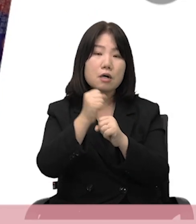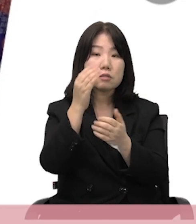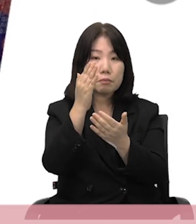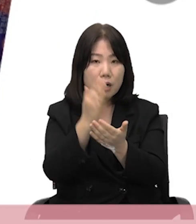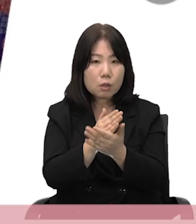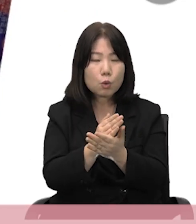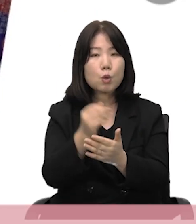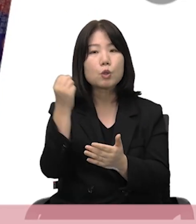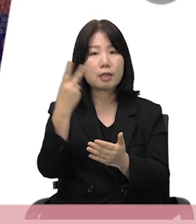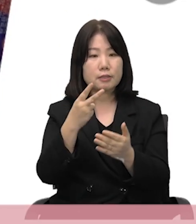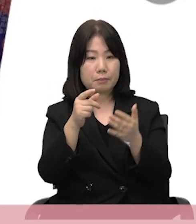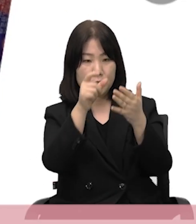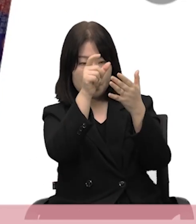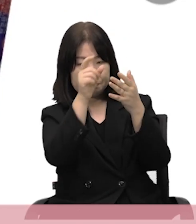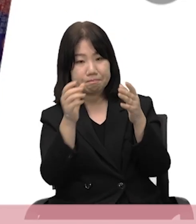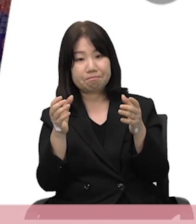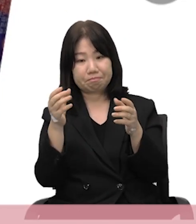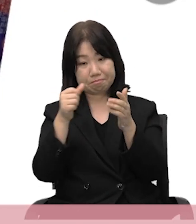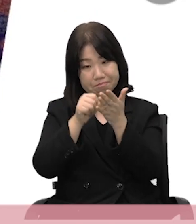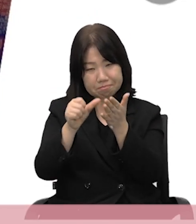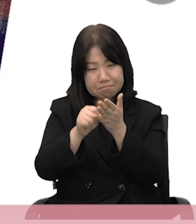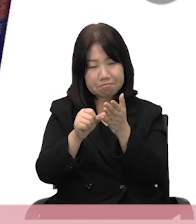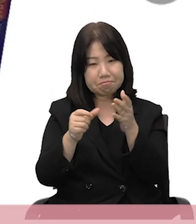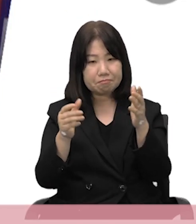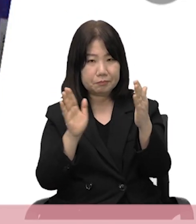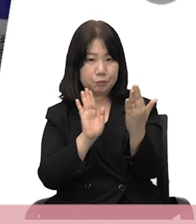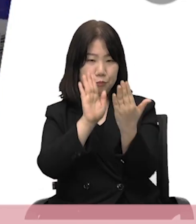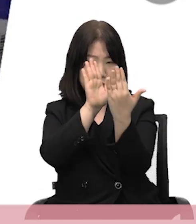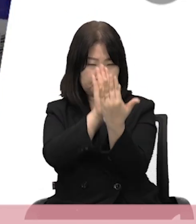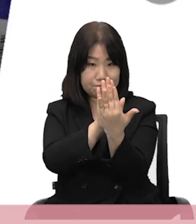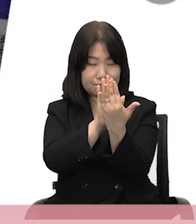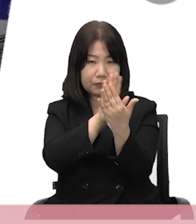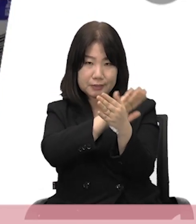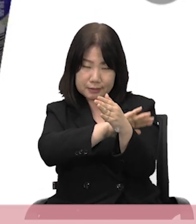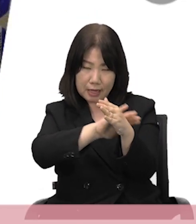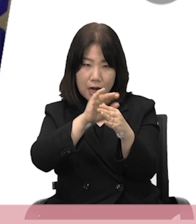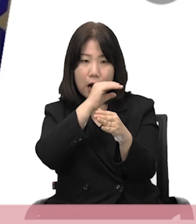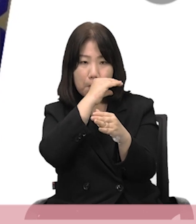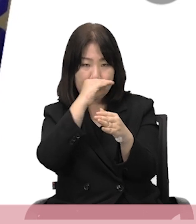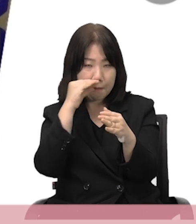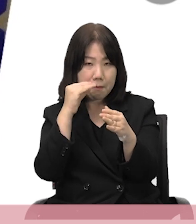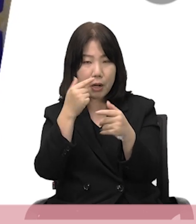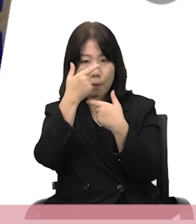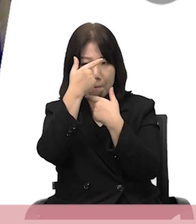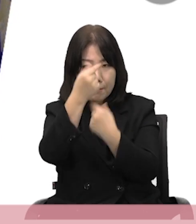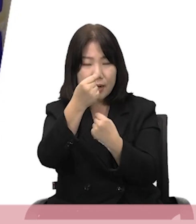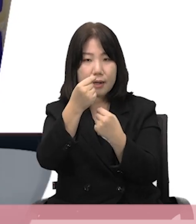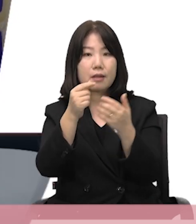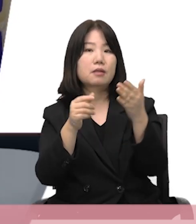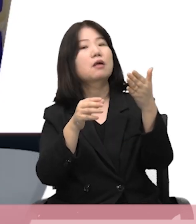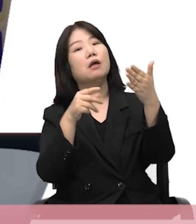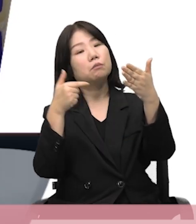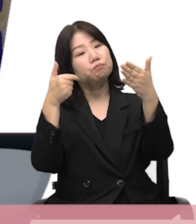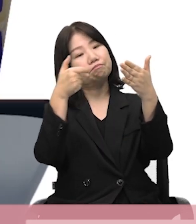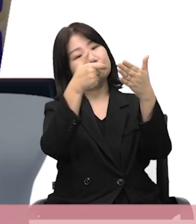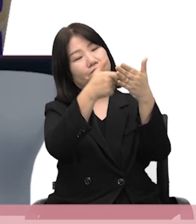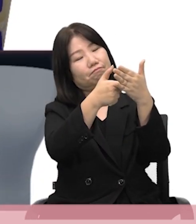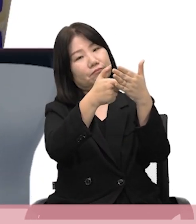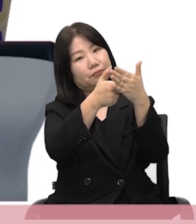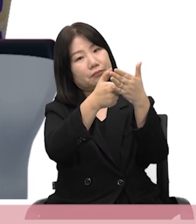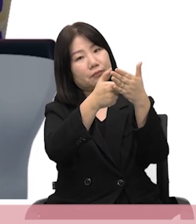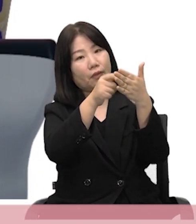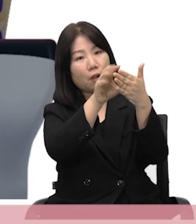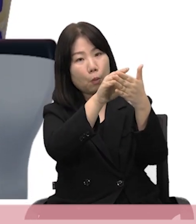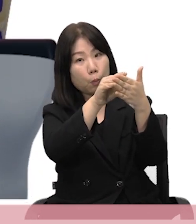다시 한번 상품의 바코드와 바코드 리더기가 마주보도록 해서 정확하게 인식시켜 보세요. 네,